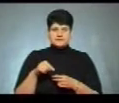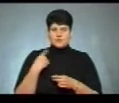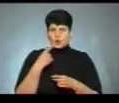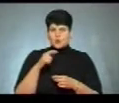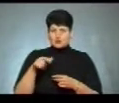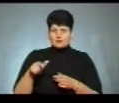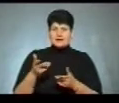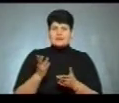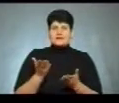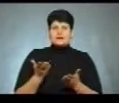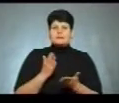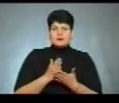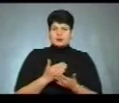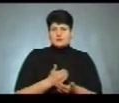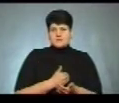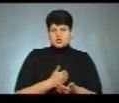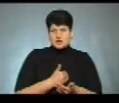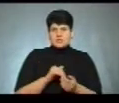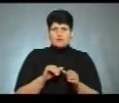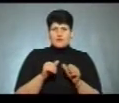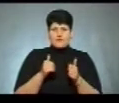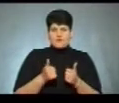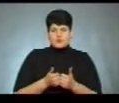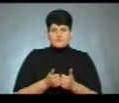особам, які мають бажання оформити